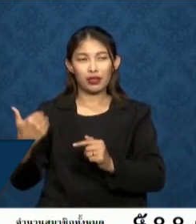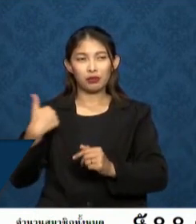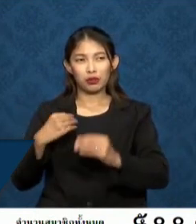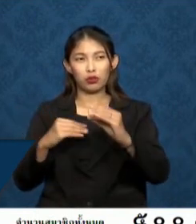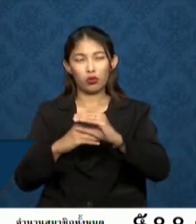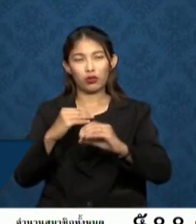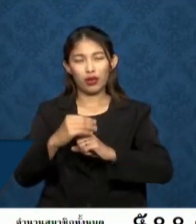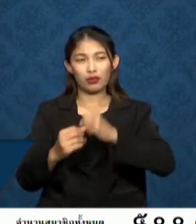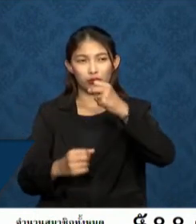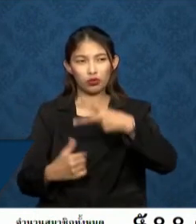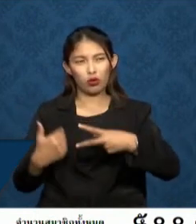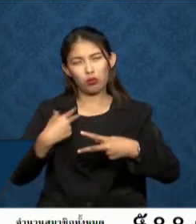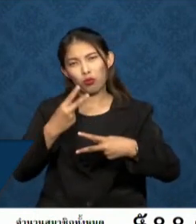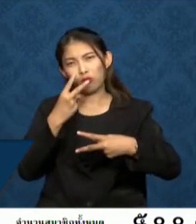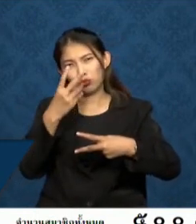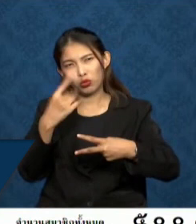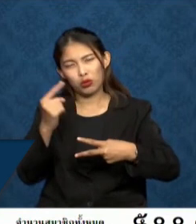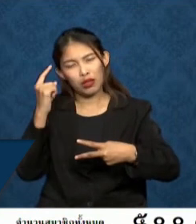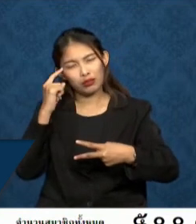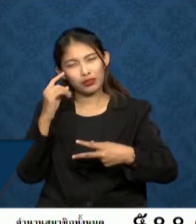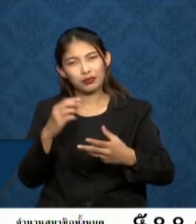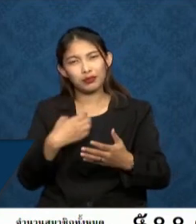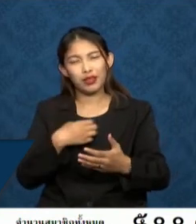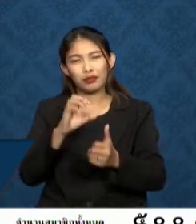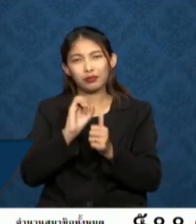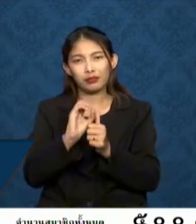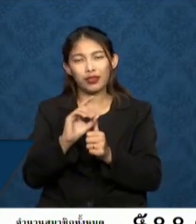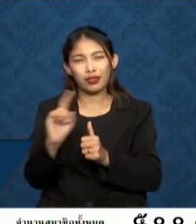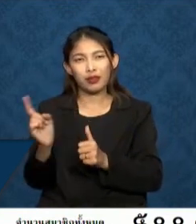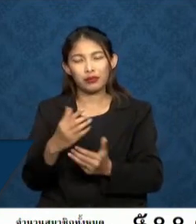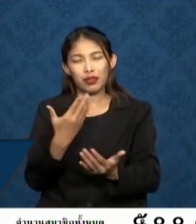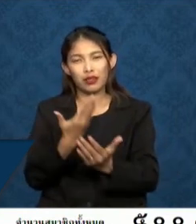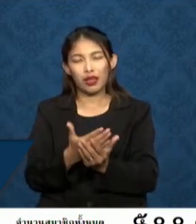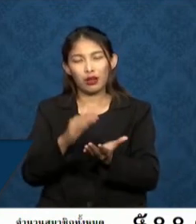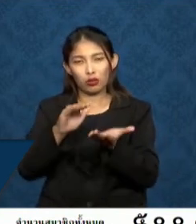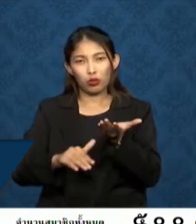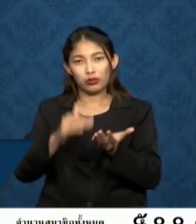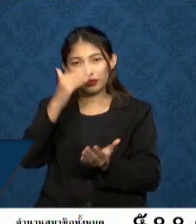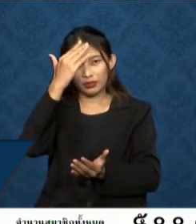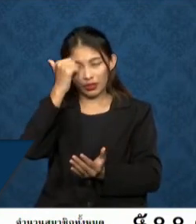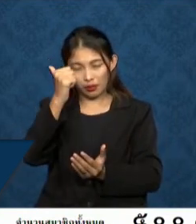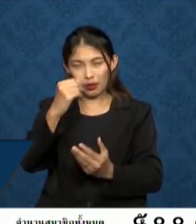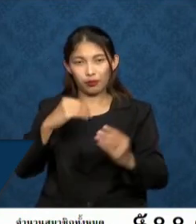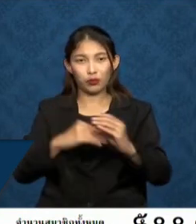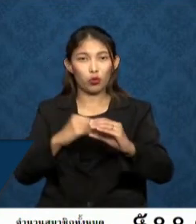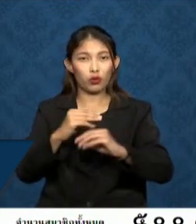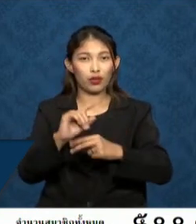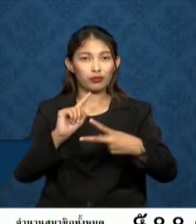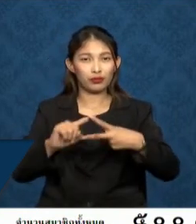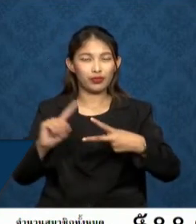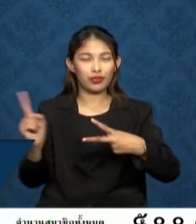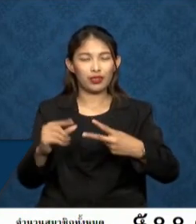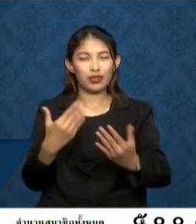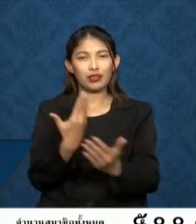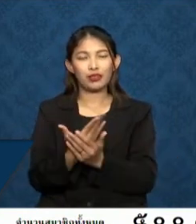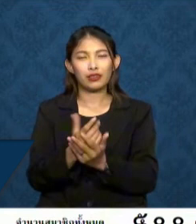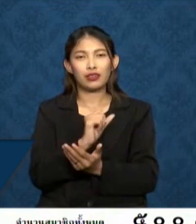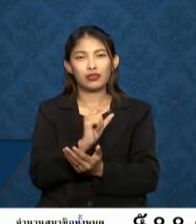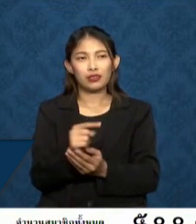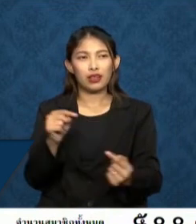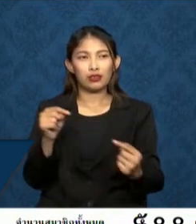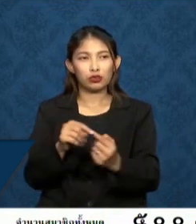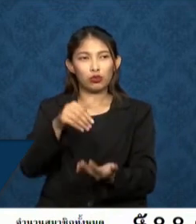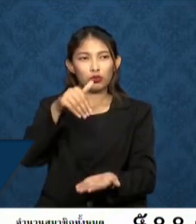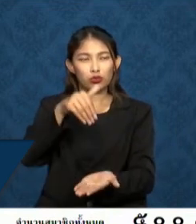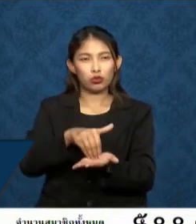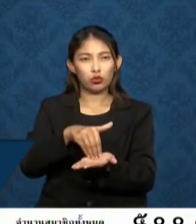ที่ผมเนี่ยขอแสดงความเห็นในการอยากจะให้ปรับลดเพราะว่าท่านประธานครับโครงการแรกคือการใช้จ่ายในการจัดตั้งศูนย์บ